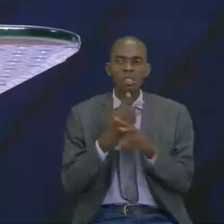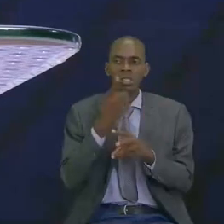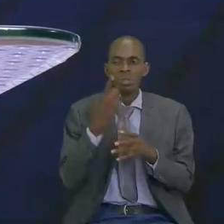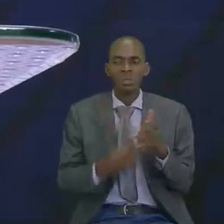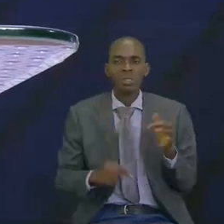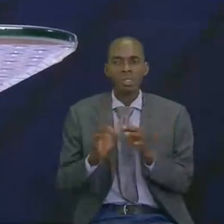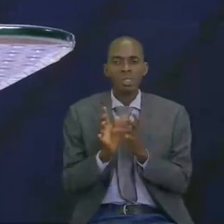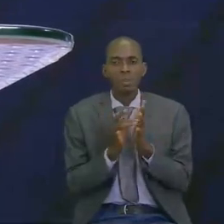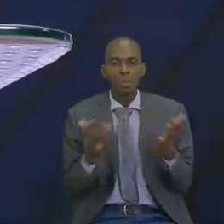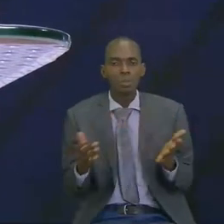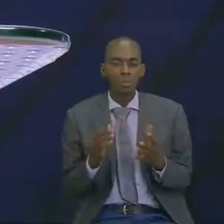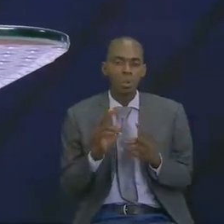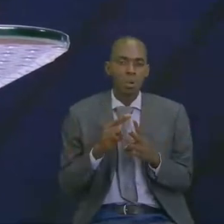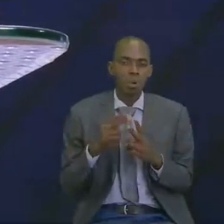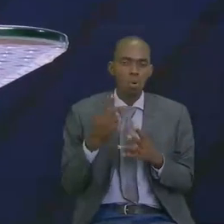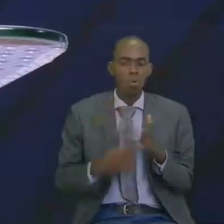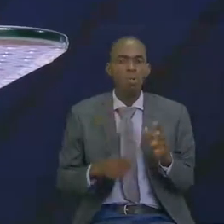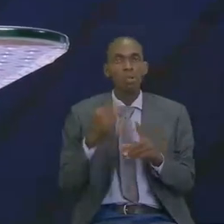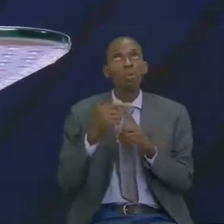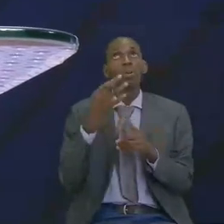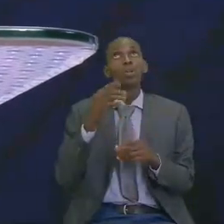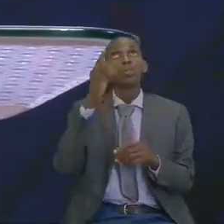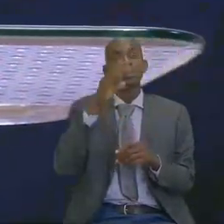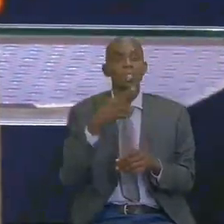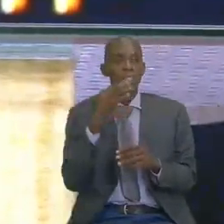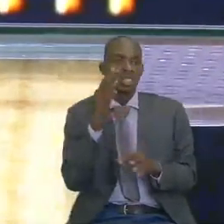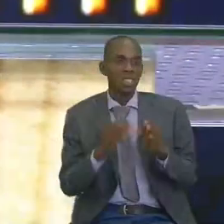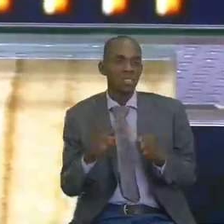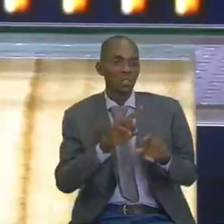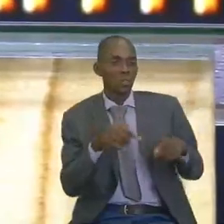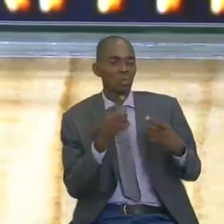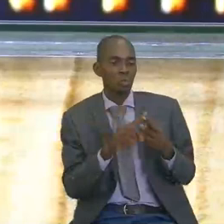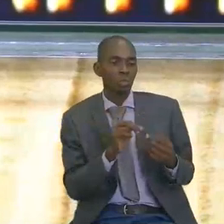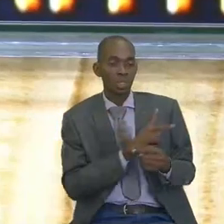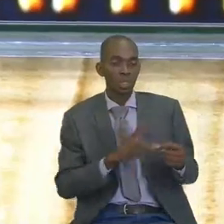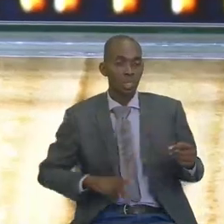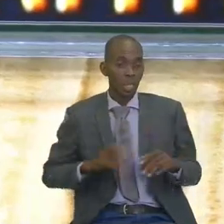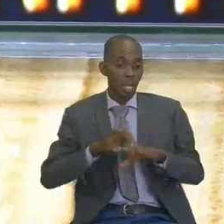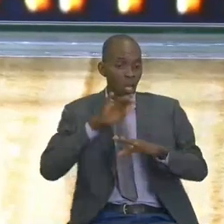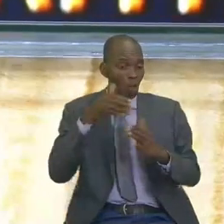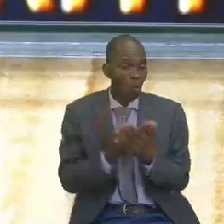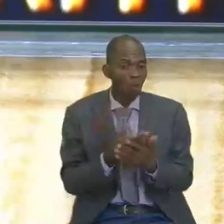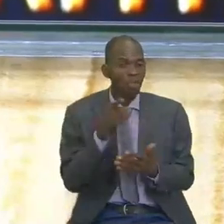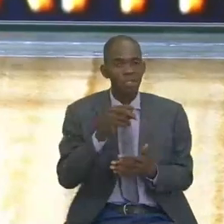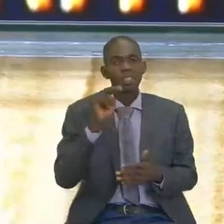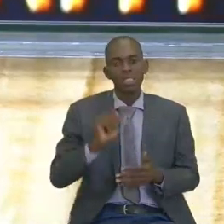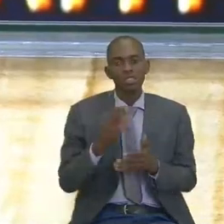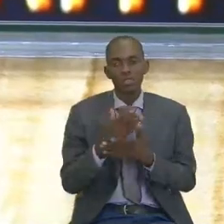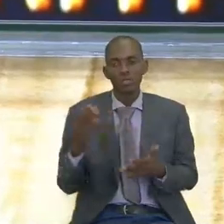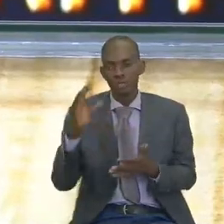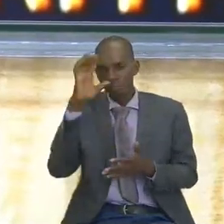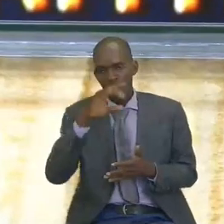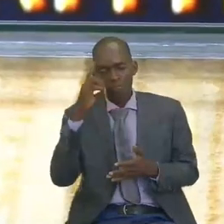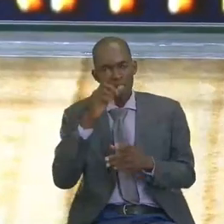la parole de Dieu a dit. S'ils vont au roi, ils cherchent quelque chose, ils cherchent des dons,